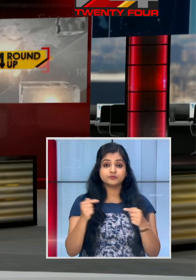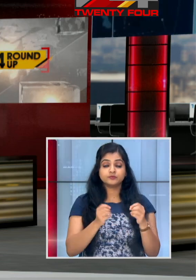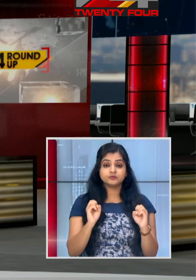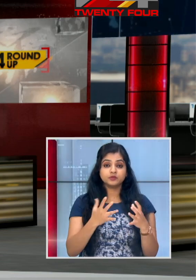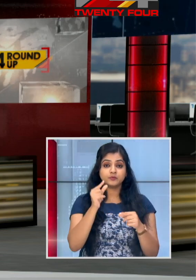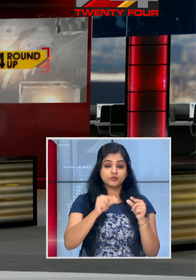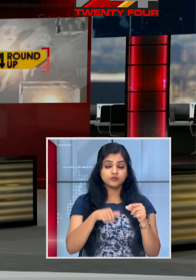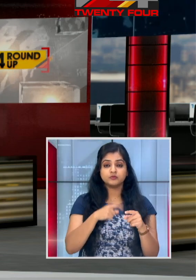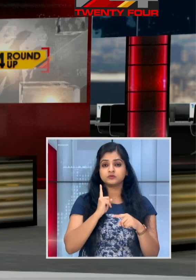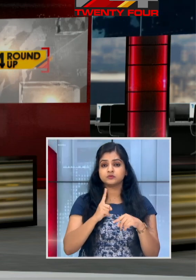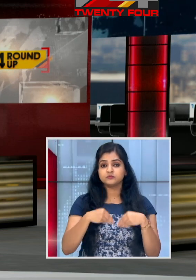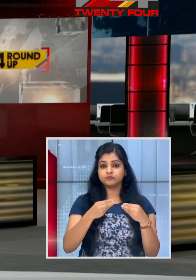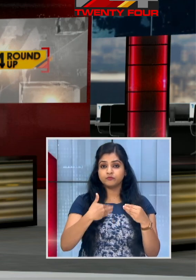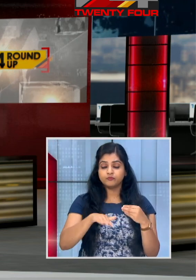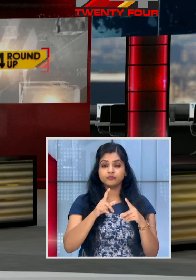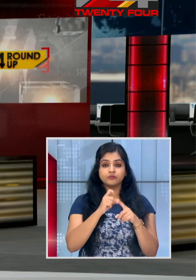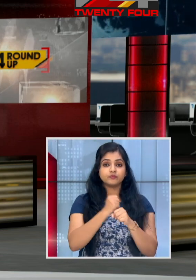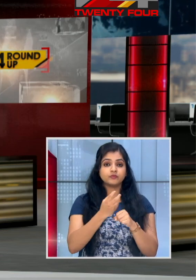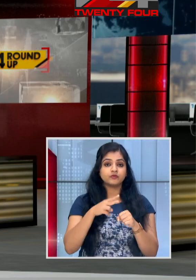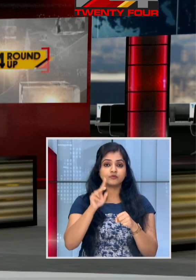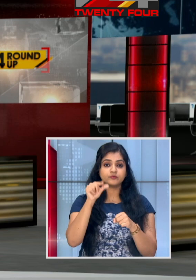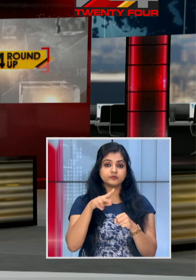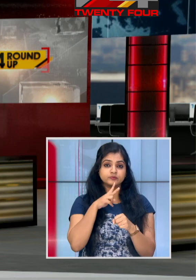സംഘർഷമുണ്ടാക്കിയവർക്കെതിരെ കർശന നടപടിയെടുക്കുമെന്ന് ഗവർണർ സി വി